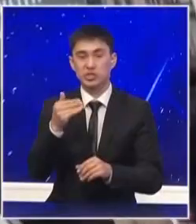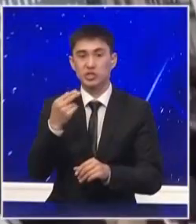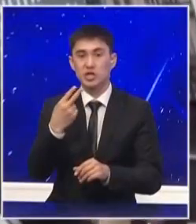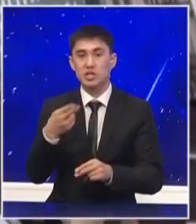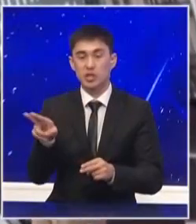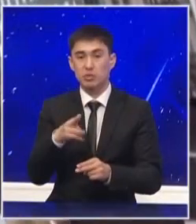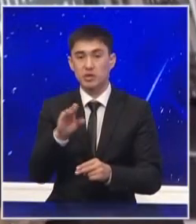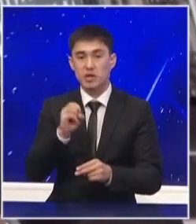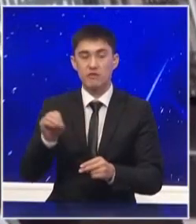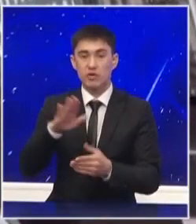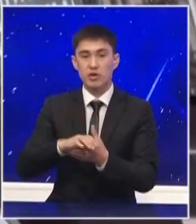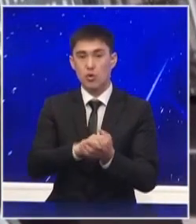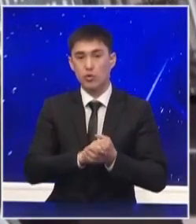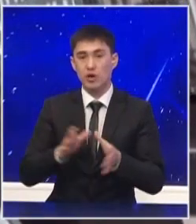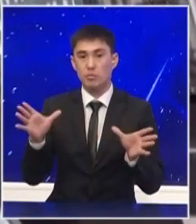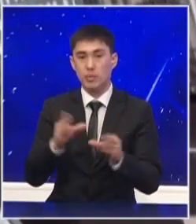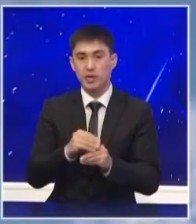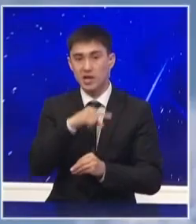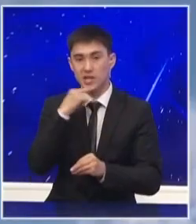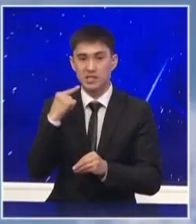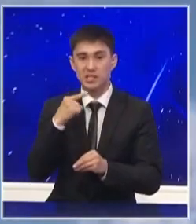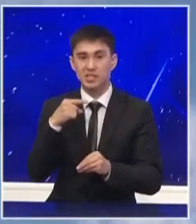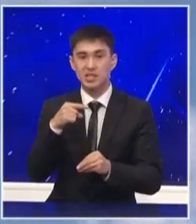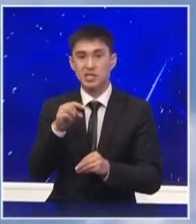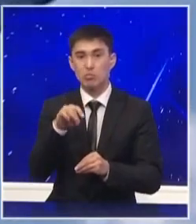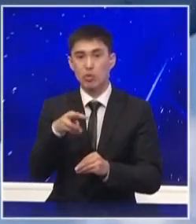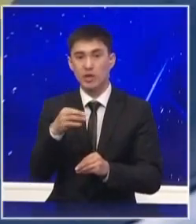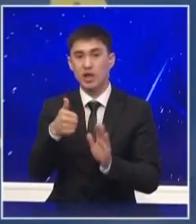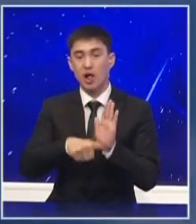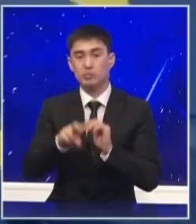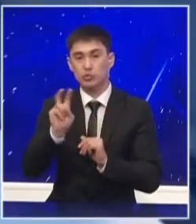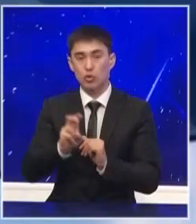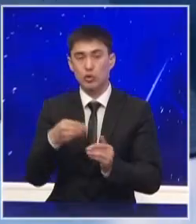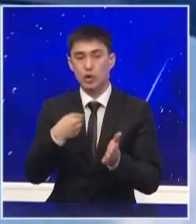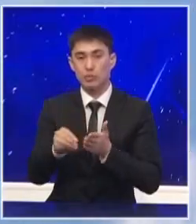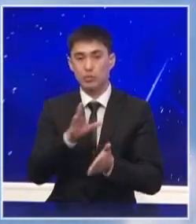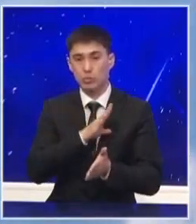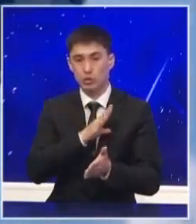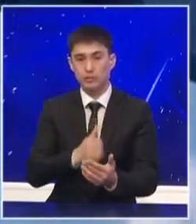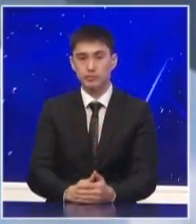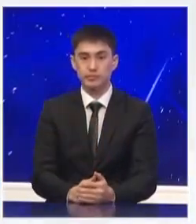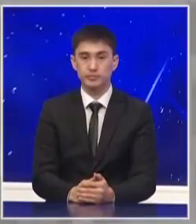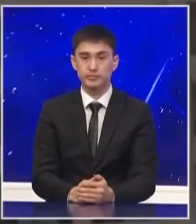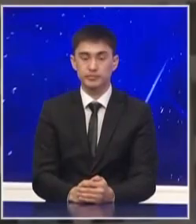желтоқсанда Еуроодақ үлкен жетілікпен бірге Ресейден шекті мұнайын 60 доллар көлемінде сатып алуға уағдаласқан еді.